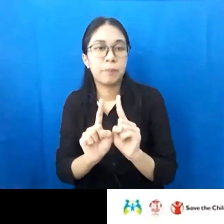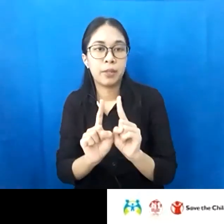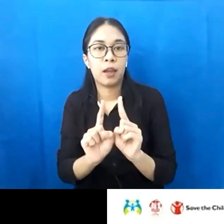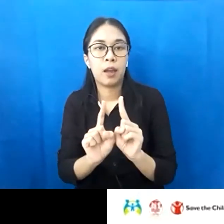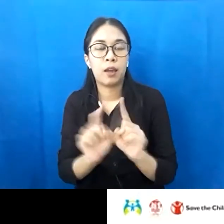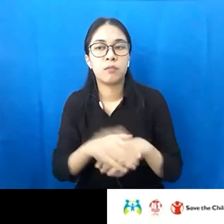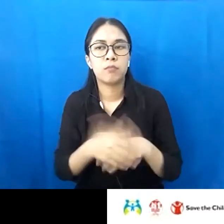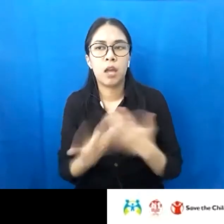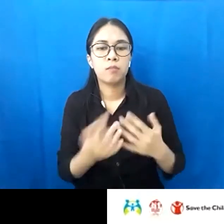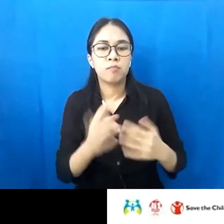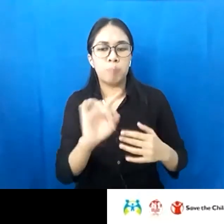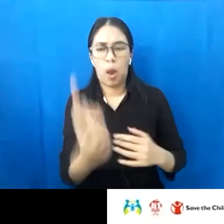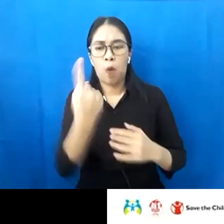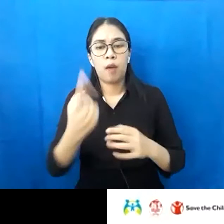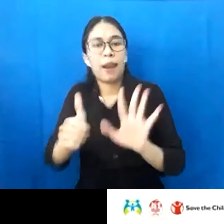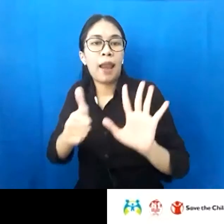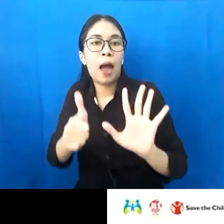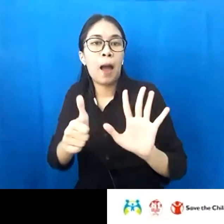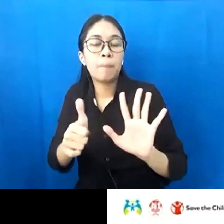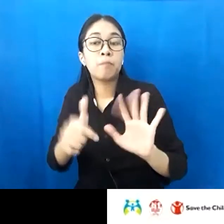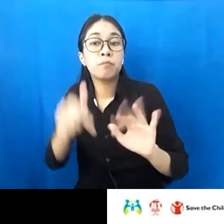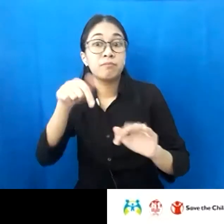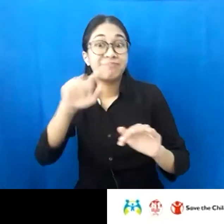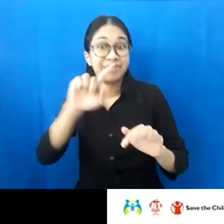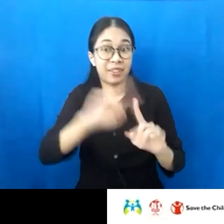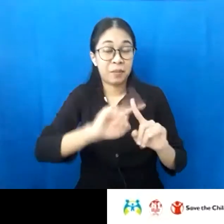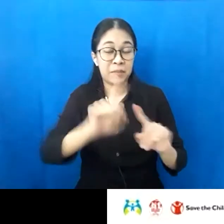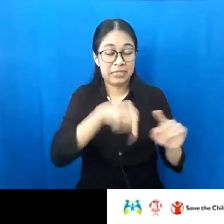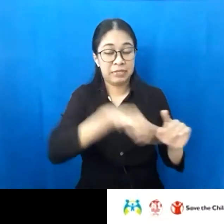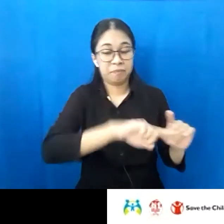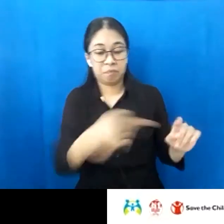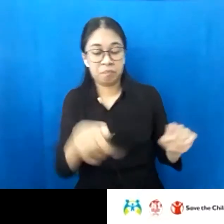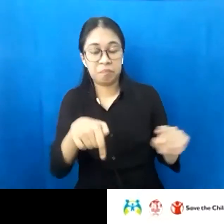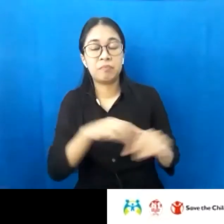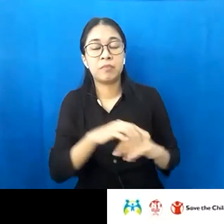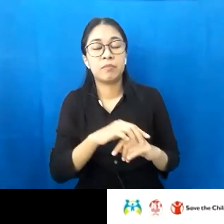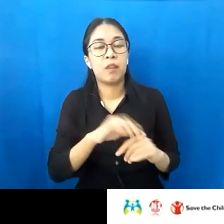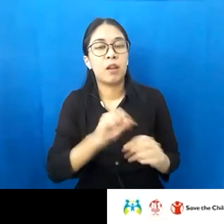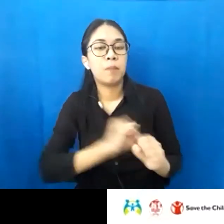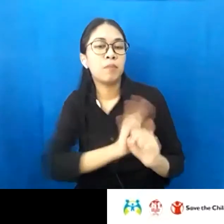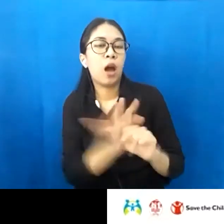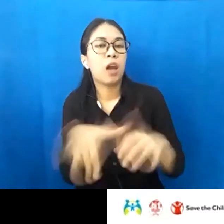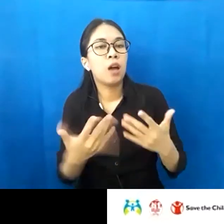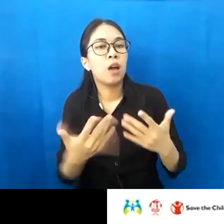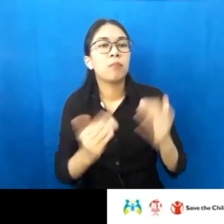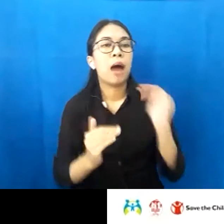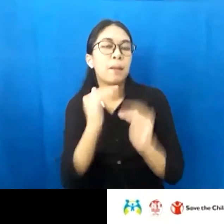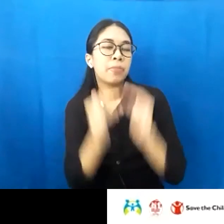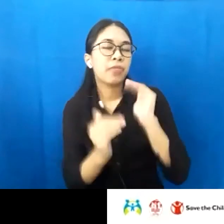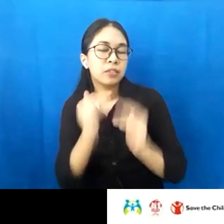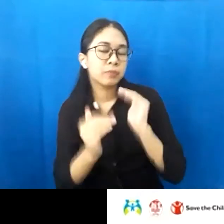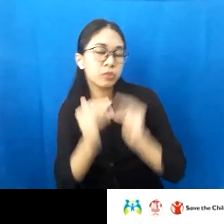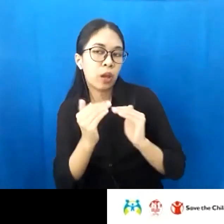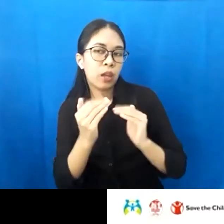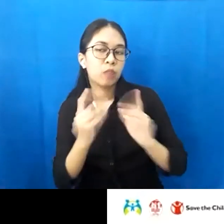6 mungkin sampai tahun ini dan pada masa COVID ini mungkin ada adaptasi-adaptasi pada saat pendampingan.